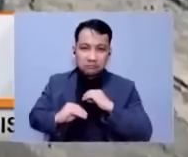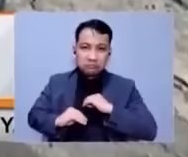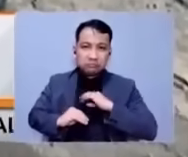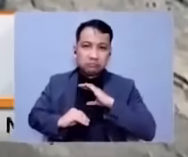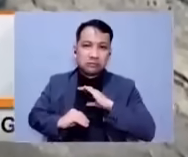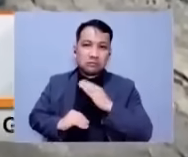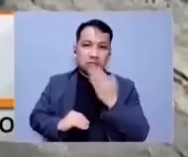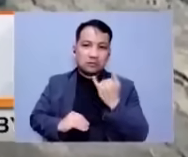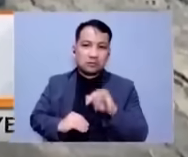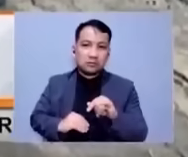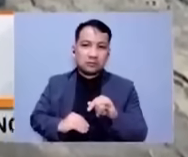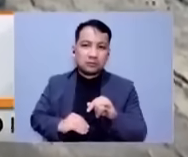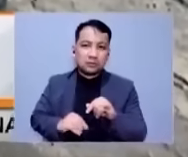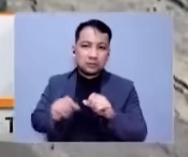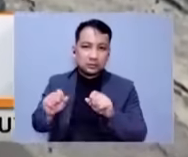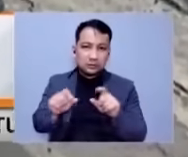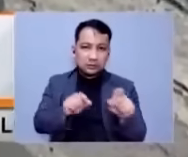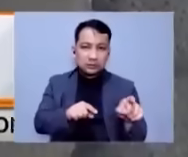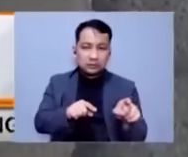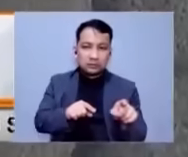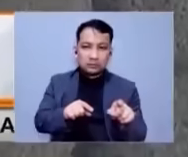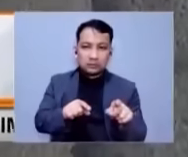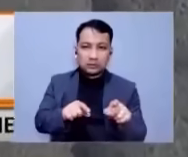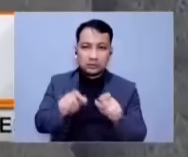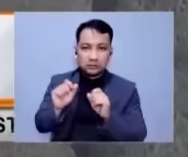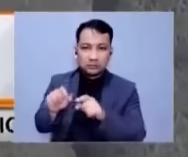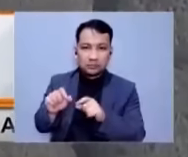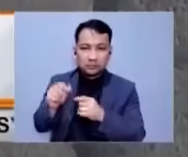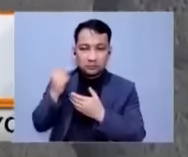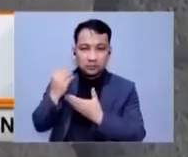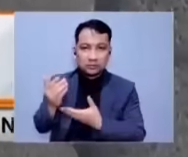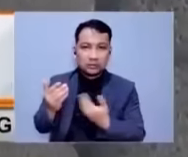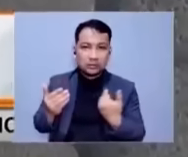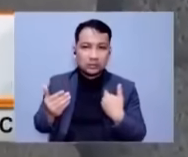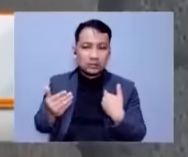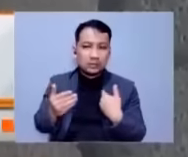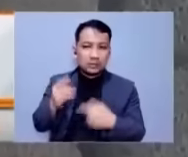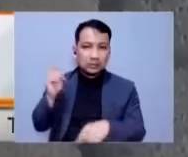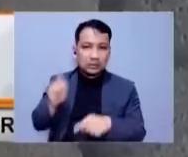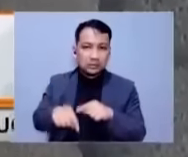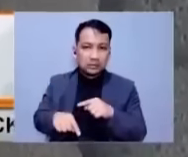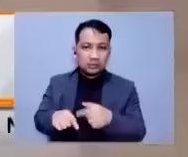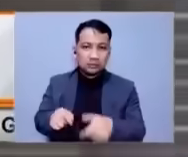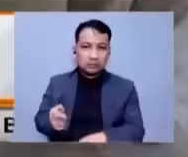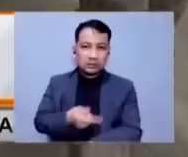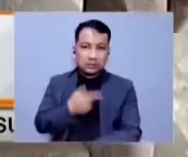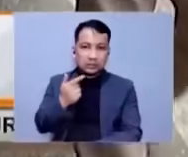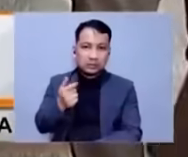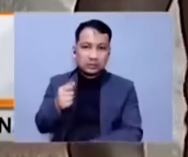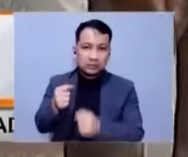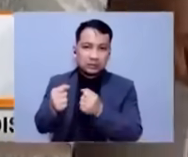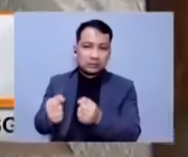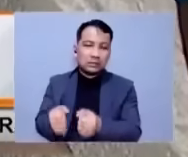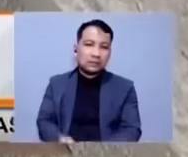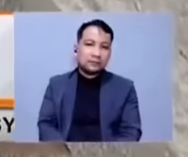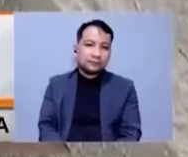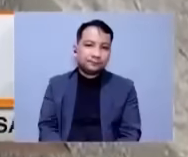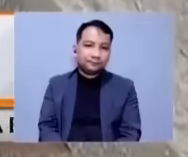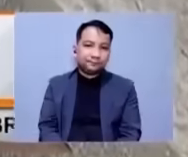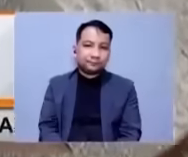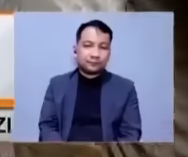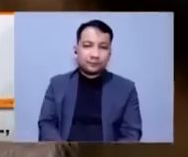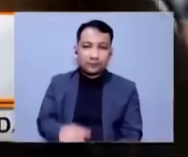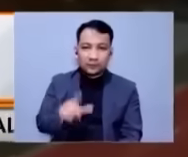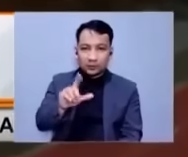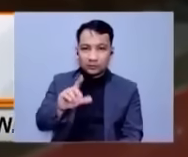mga naglalako kasi ang umaatras magbenta dahil hindi na daw nila kayang magtagal sa kalsada. Gaya ni Lolo Guillermo